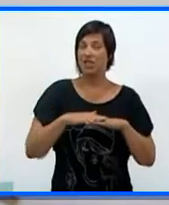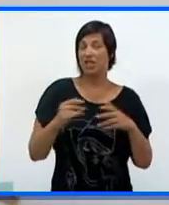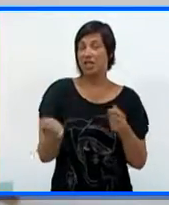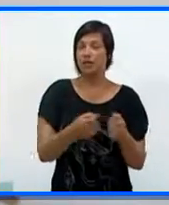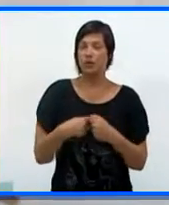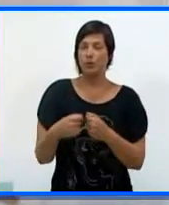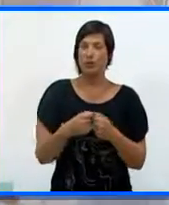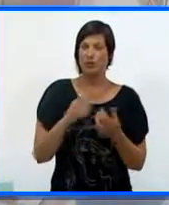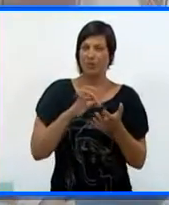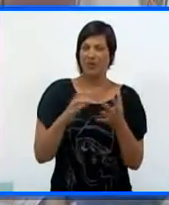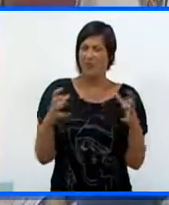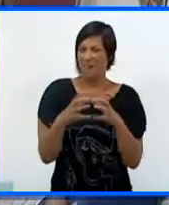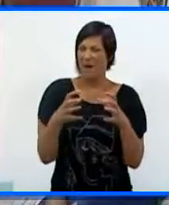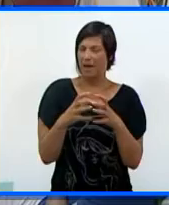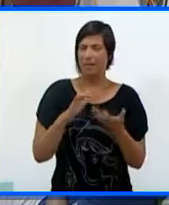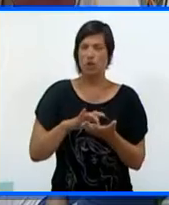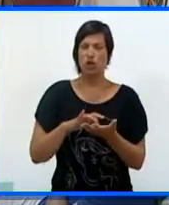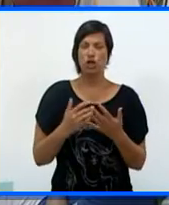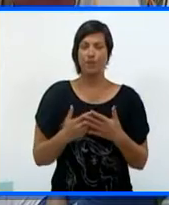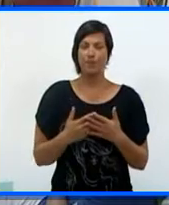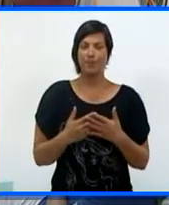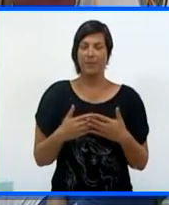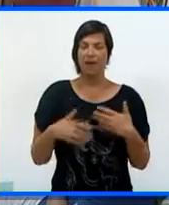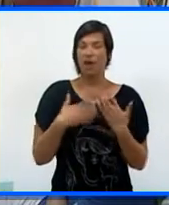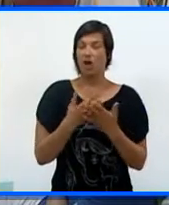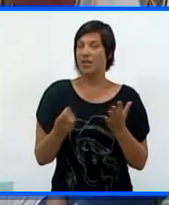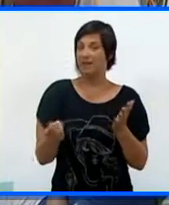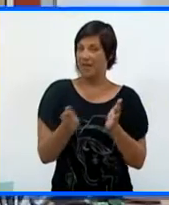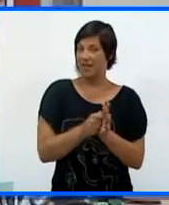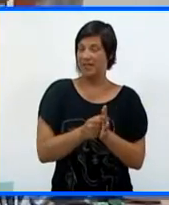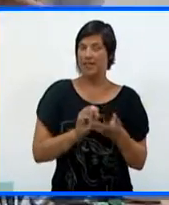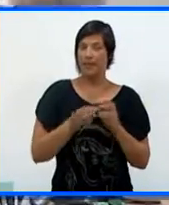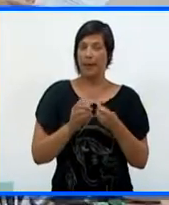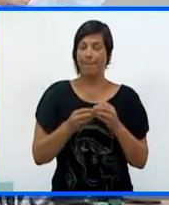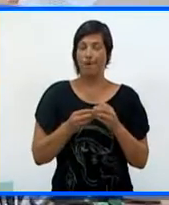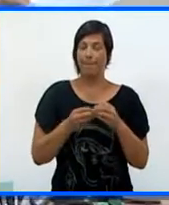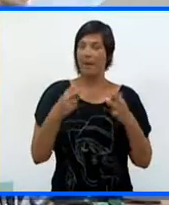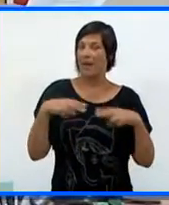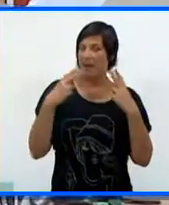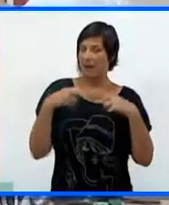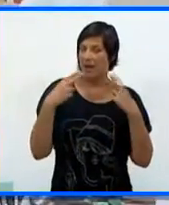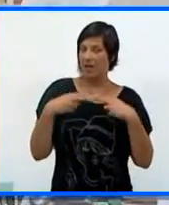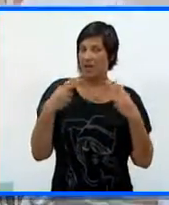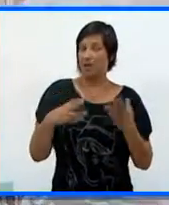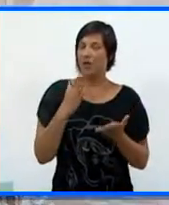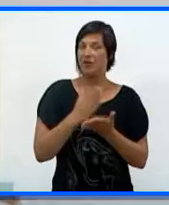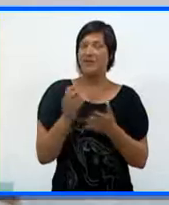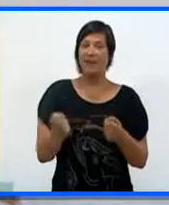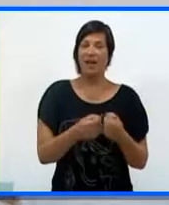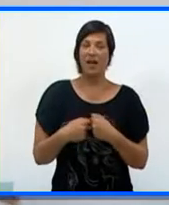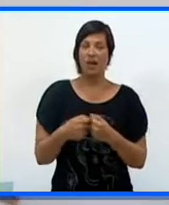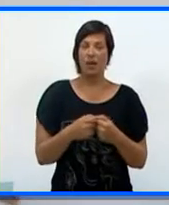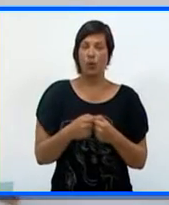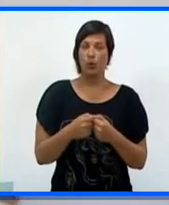jer ovo je skučeni prostor. Ne? A onda, na primjer, i financijski problem. Tražimo, kao i svaka